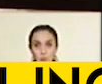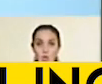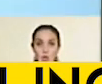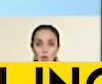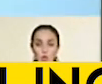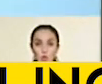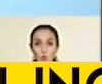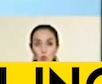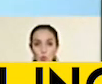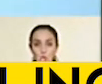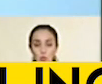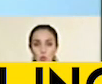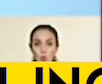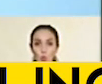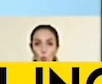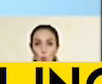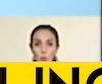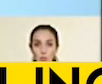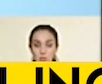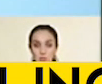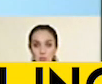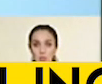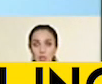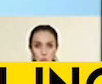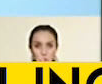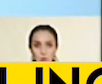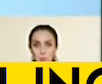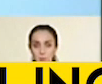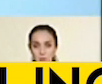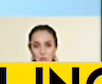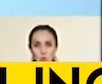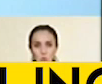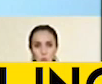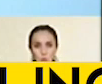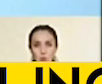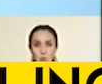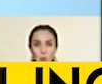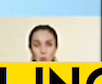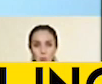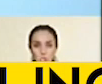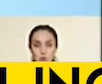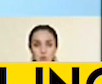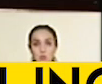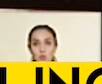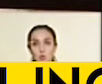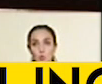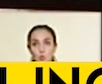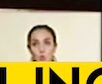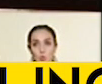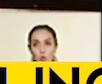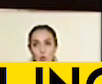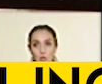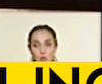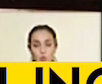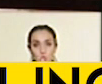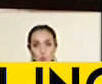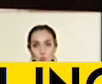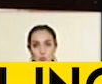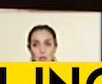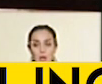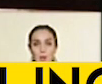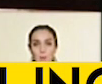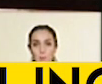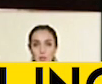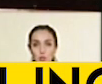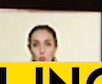Polislar yunonlarning aholisi ko'payishi natijasida torlik qila boshladi ushbu yunonlar uchun va